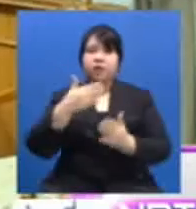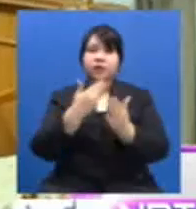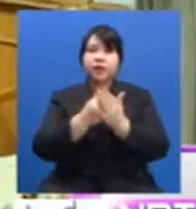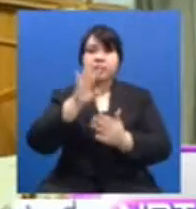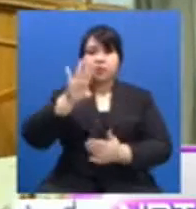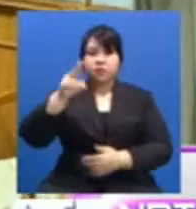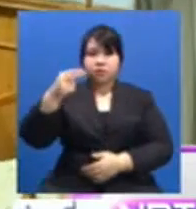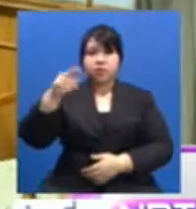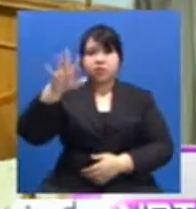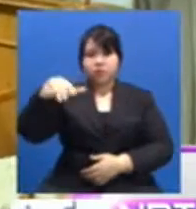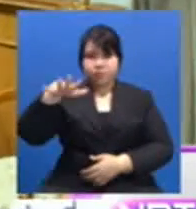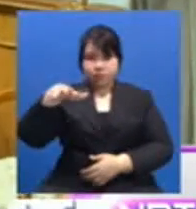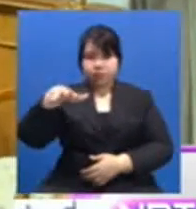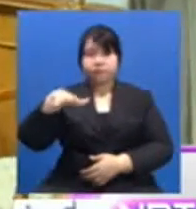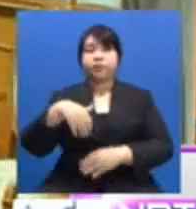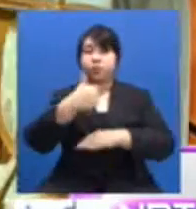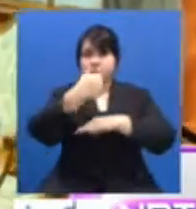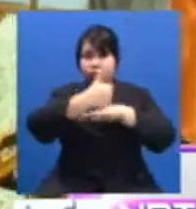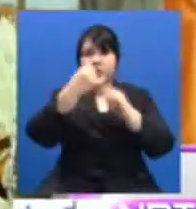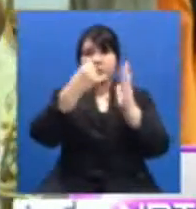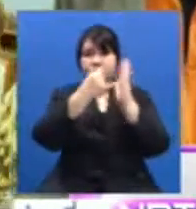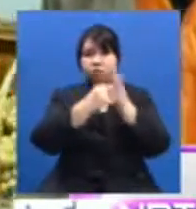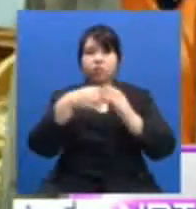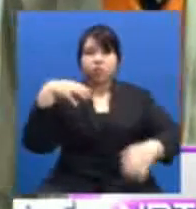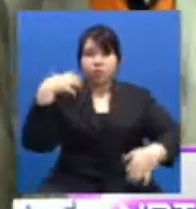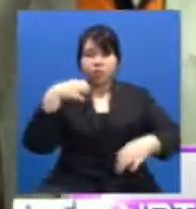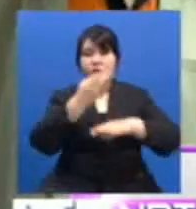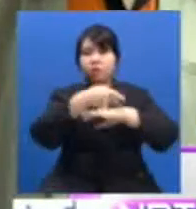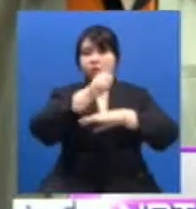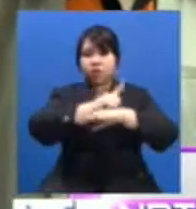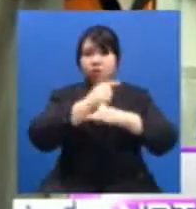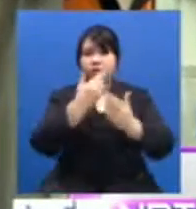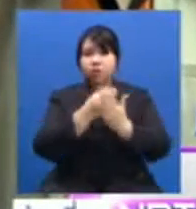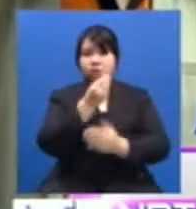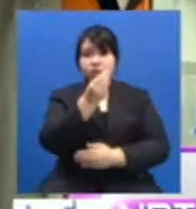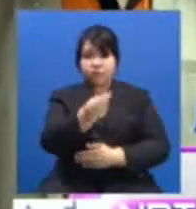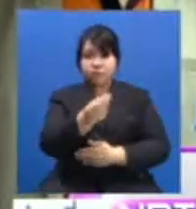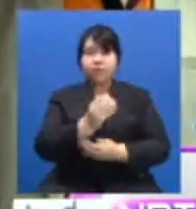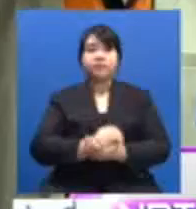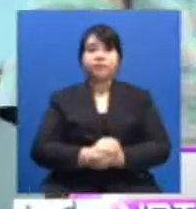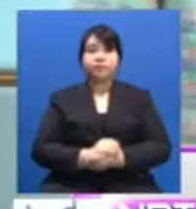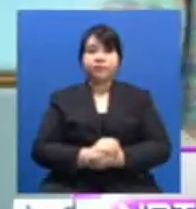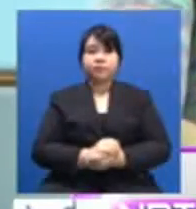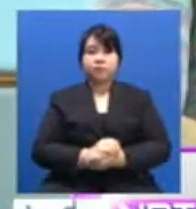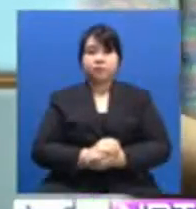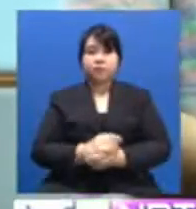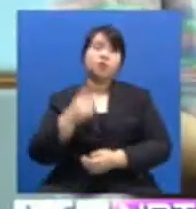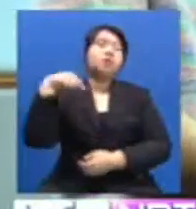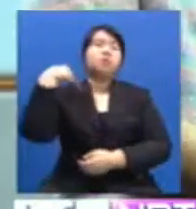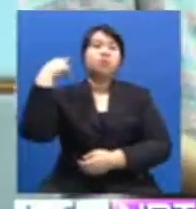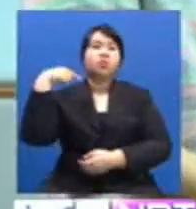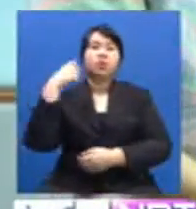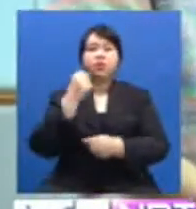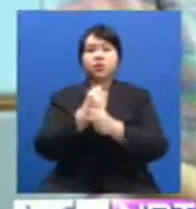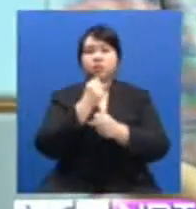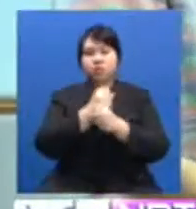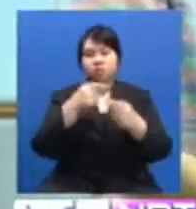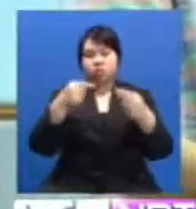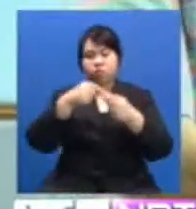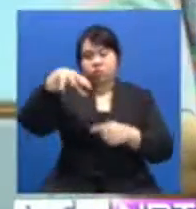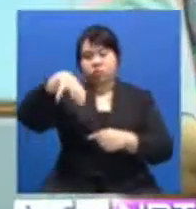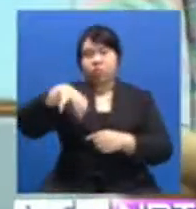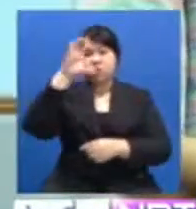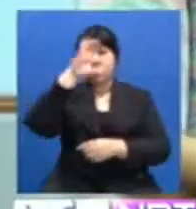นายธนาคมจงจิระผู้ว่าราชการจังหวัดลพบุรีเป็นประธานมอบเงินนางเบญจมาศทำภักดีจัดหางานจังหวัดลพบุรีกล่าว